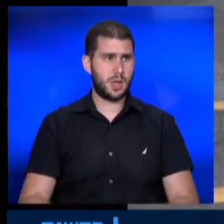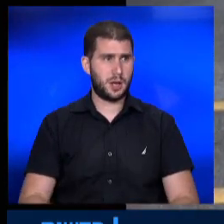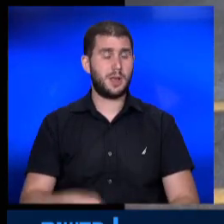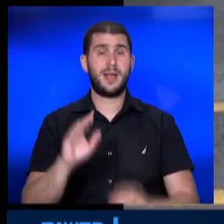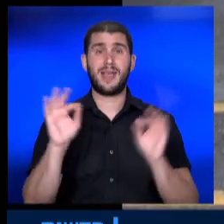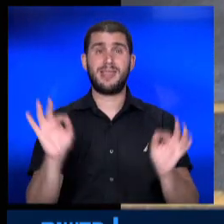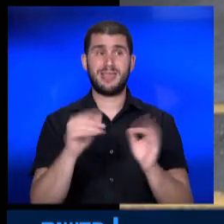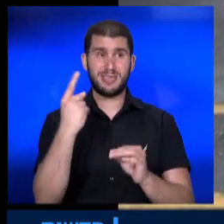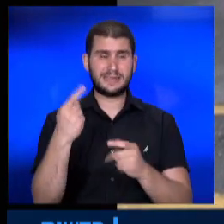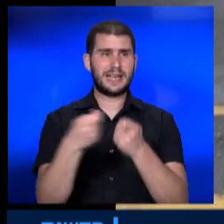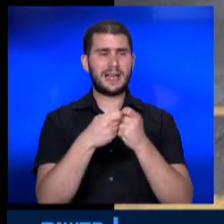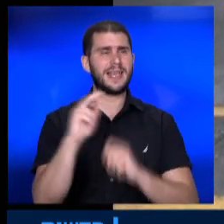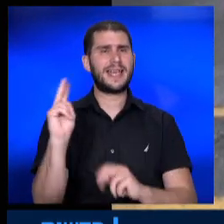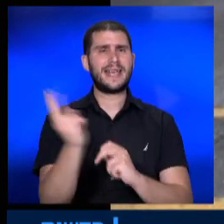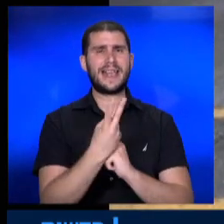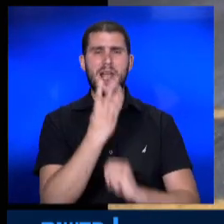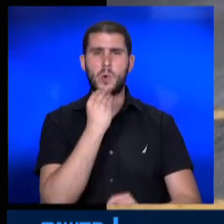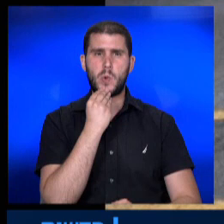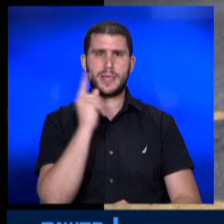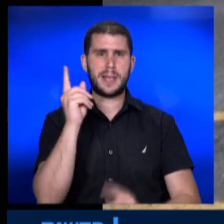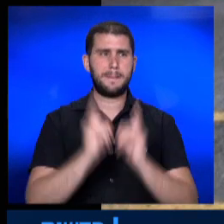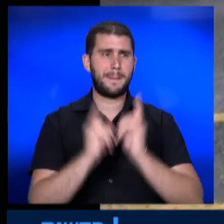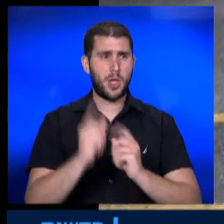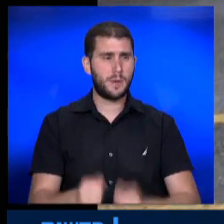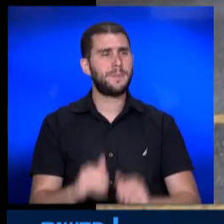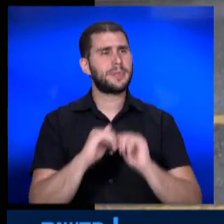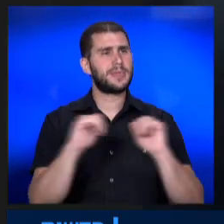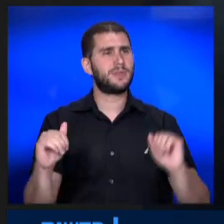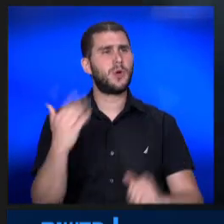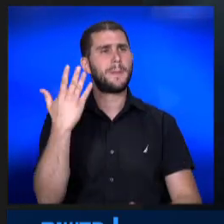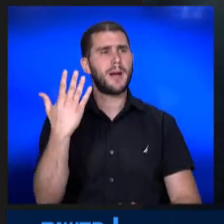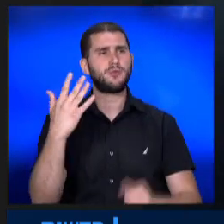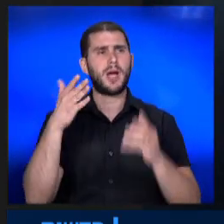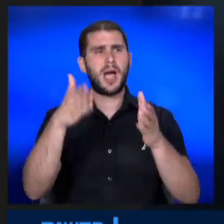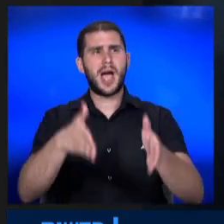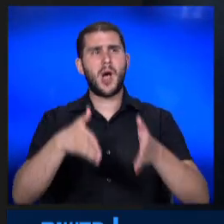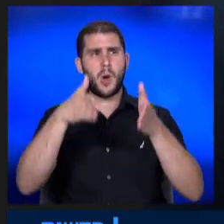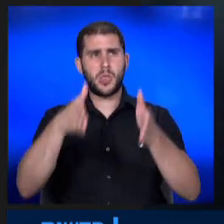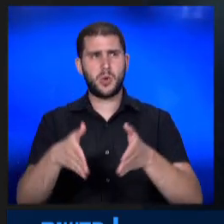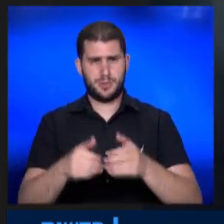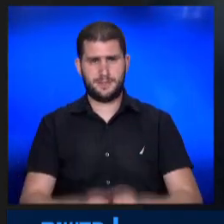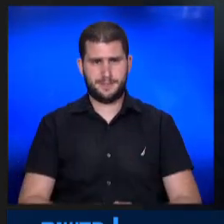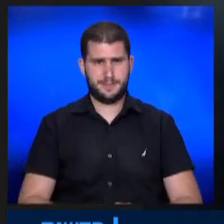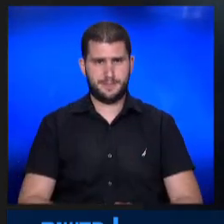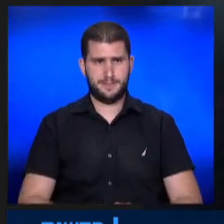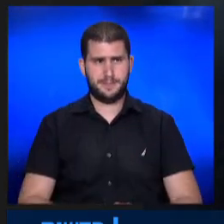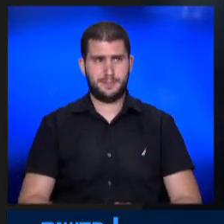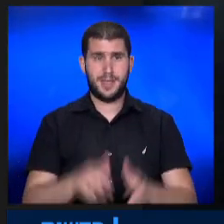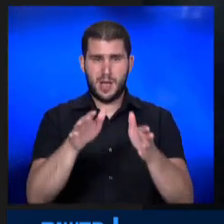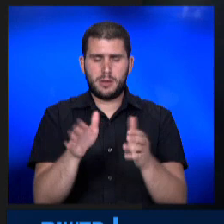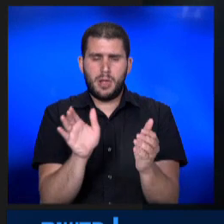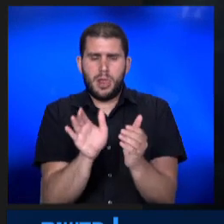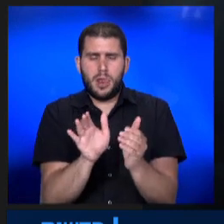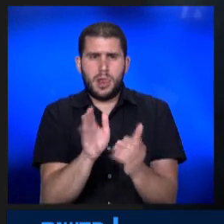הטקס ארגנה הקהילה היהודית במילאנו. נפרדנו מחמישה ארונות, ארון קטן